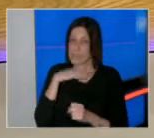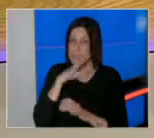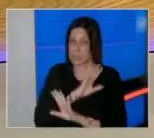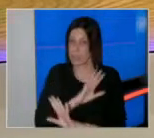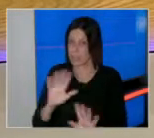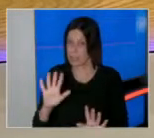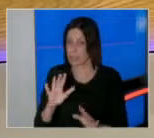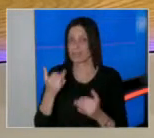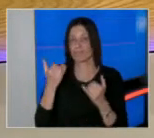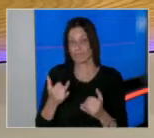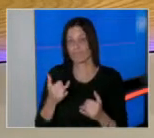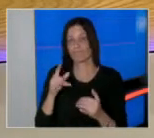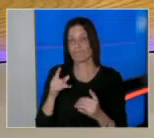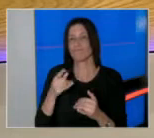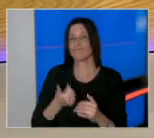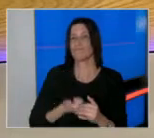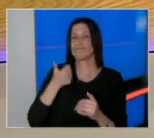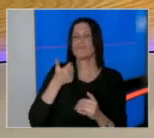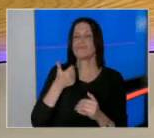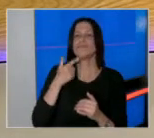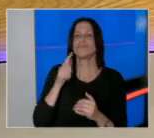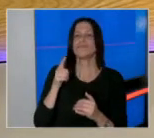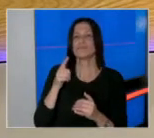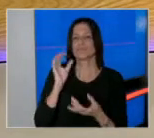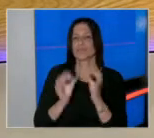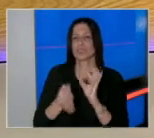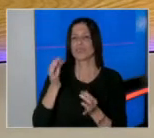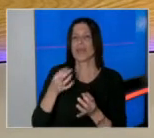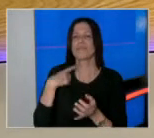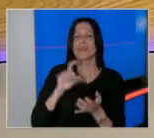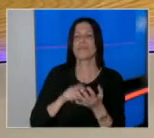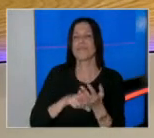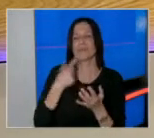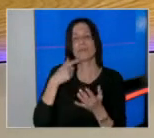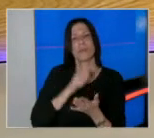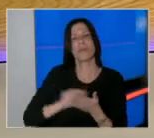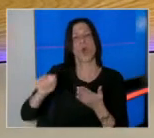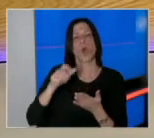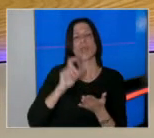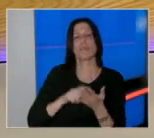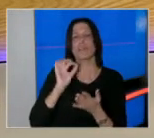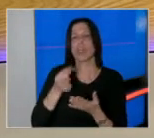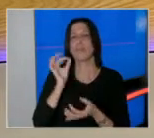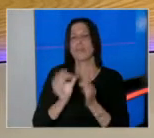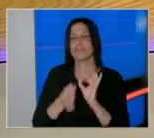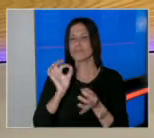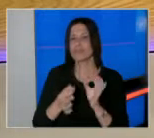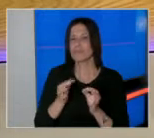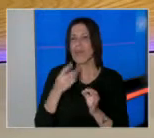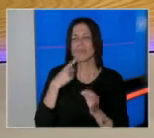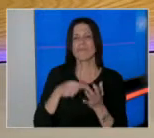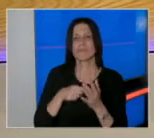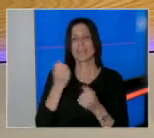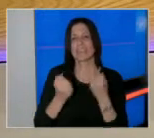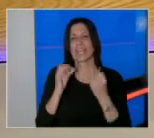לכם, אז הרשם הבכיר בבתי המשפט בקריות החליט למחוק תביעה להחזר כספי עבור נסיעה של ילדים ערבים